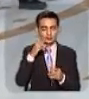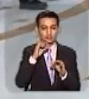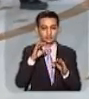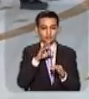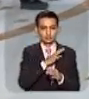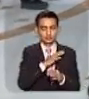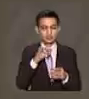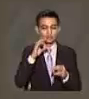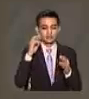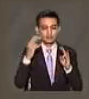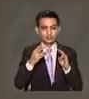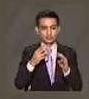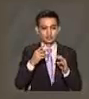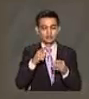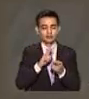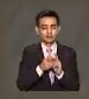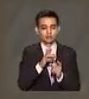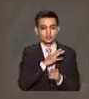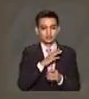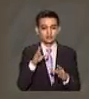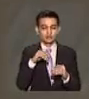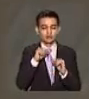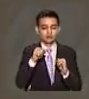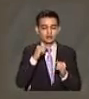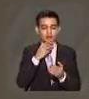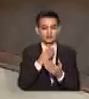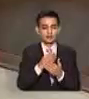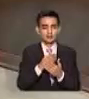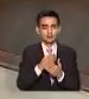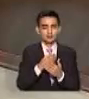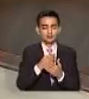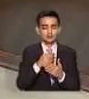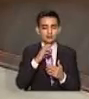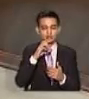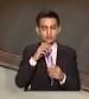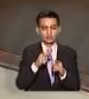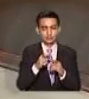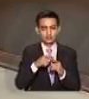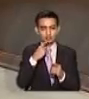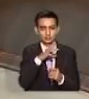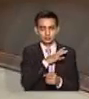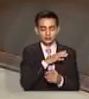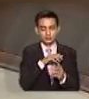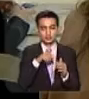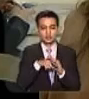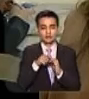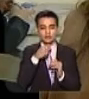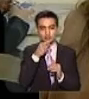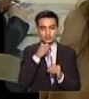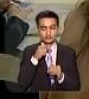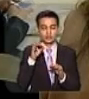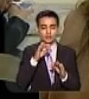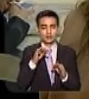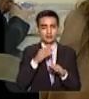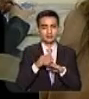нашумевших поправках. Оказалось, что она солидарна с защитниками свободы слова, особенно в части пунктов о лишении журналистов